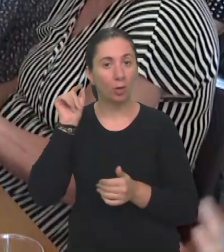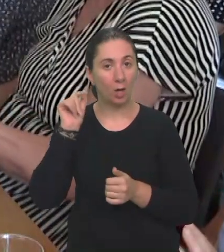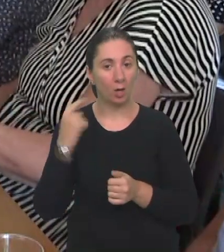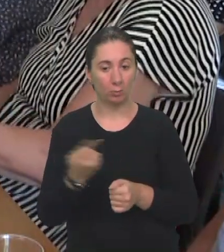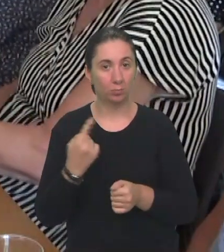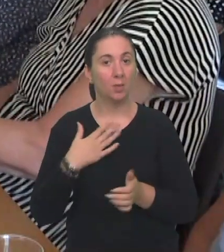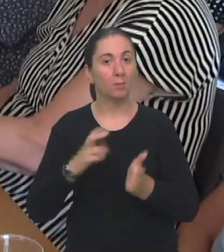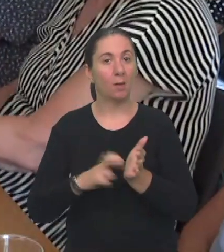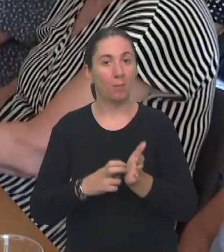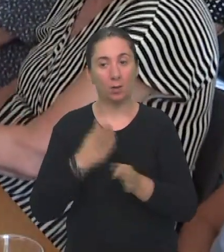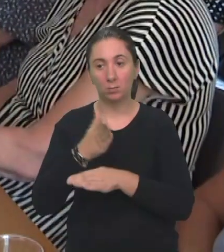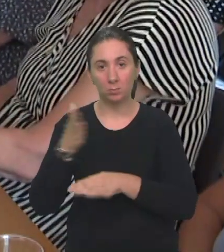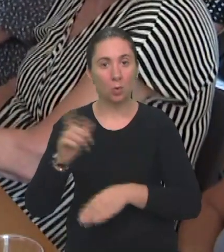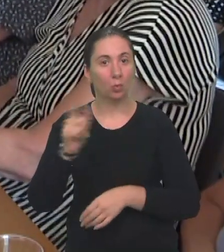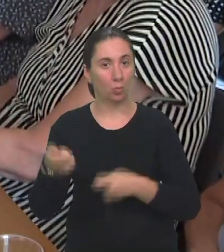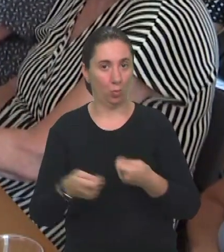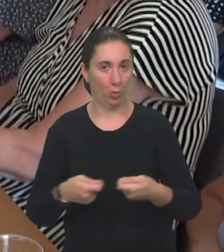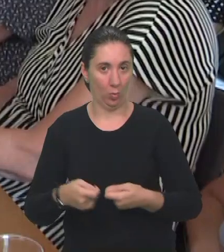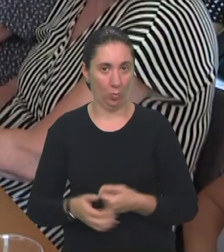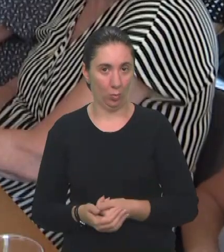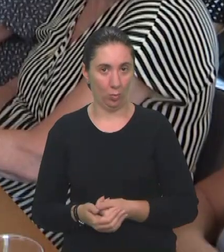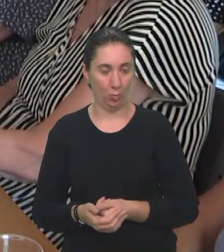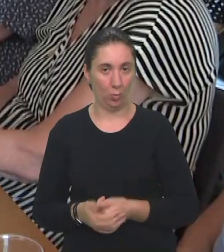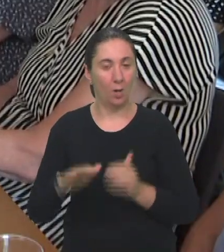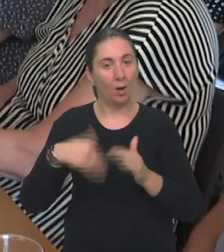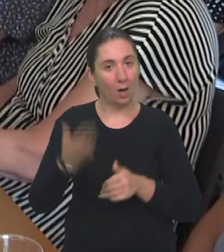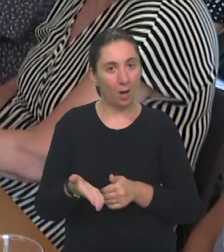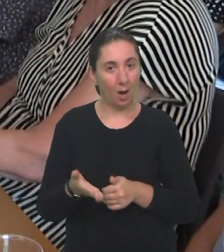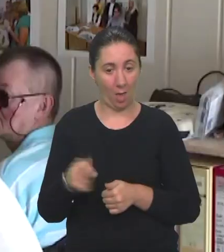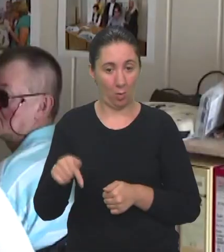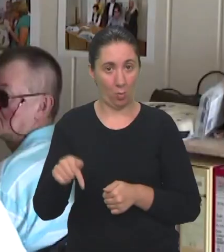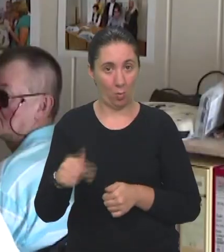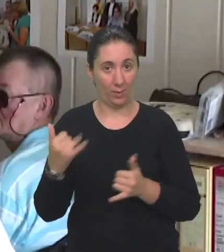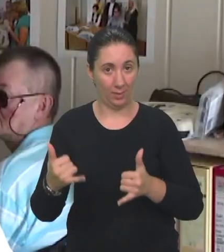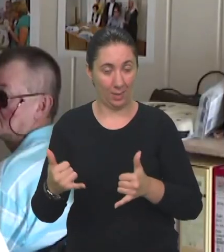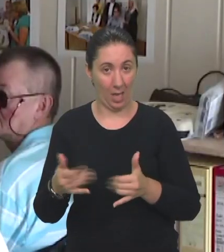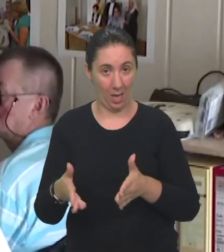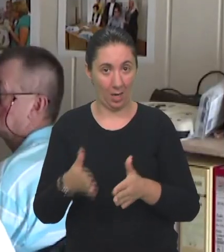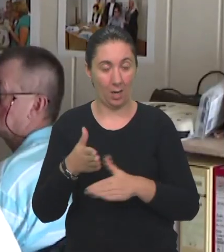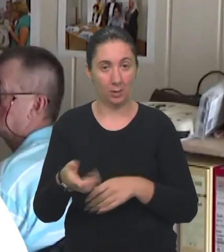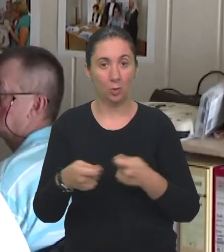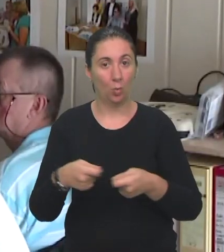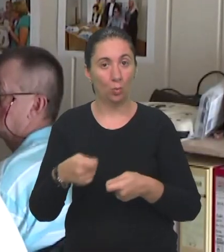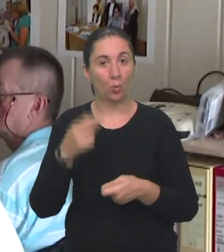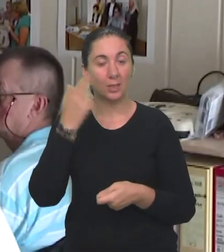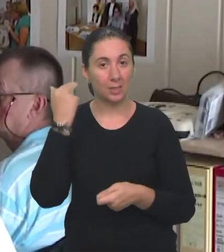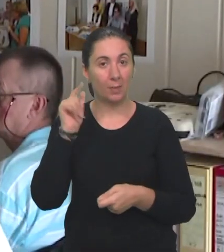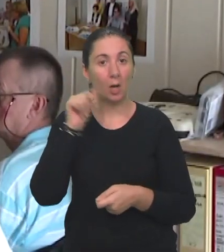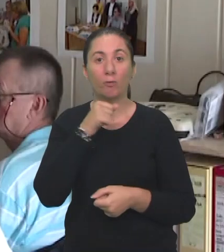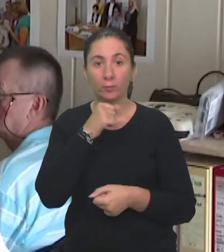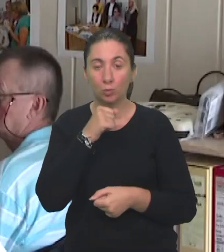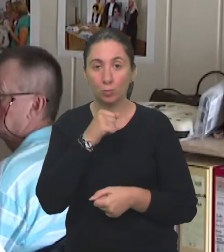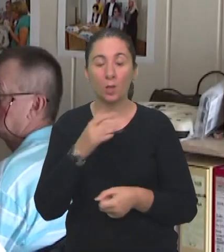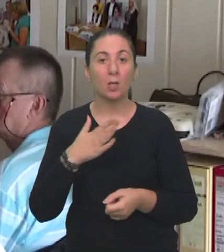u planu ima posjetiti i neke druge udruge. Dakle, nakon ovog današnjeg eventa u udruzi slijepih Karlovačke